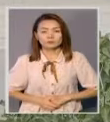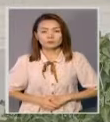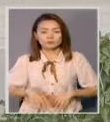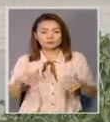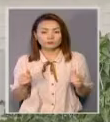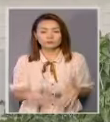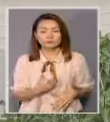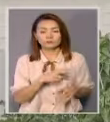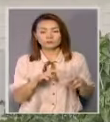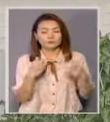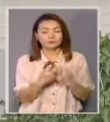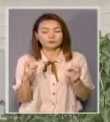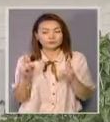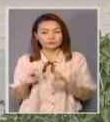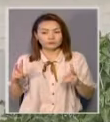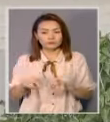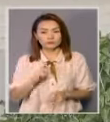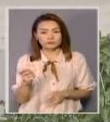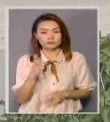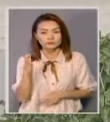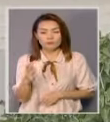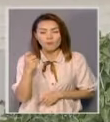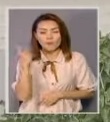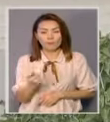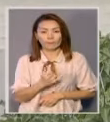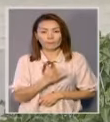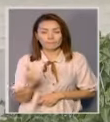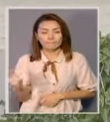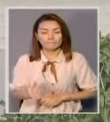Решением специальной комиссии им